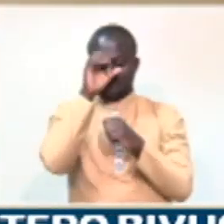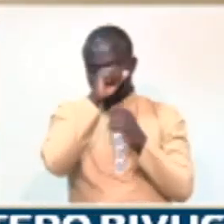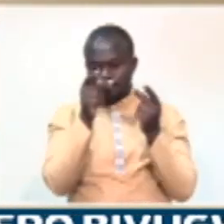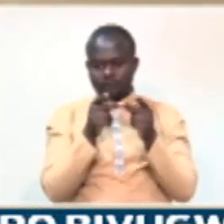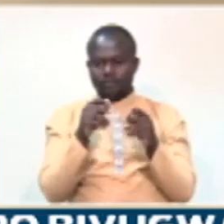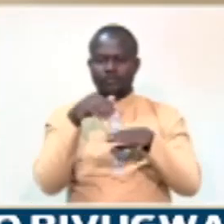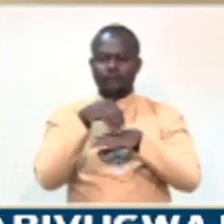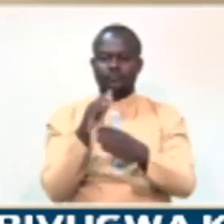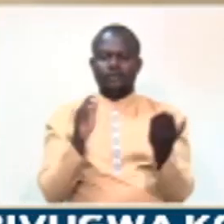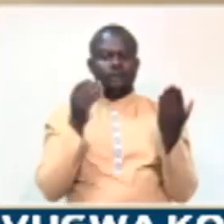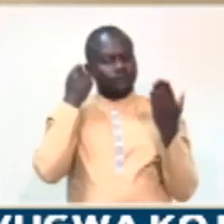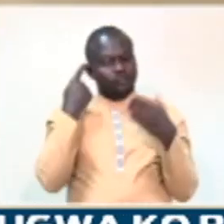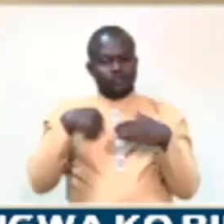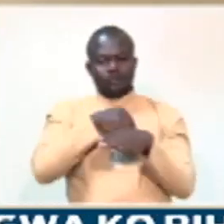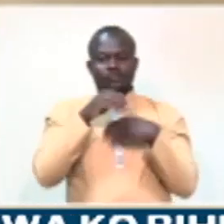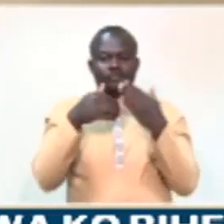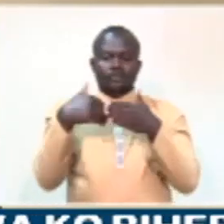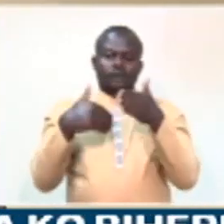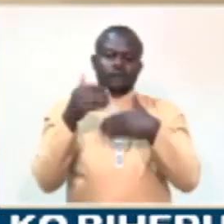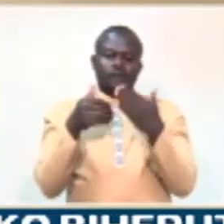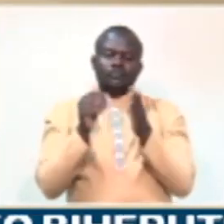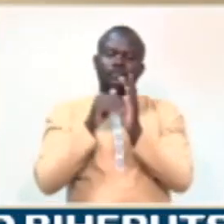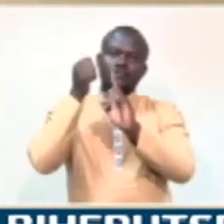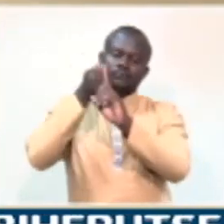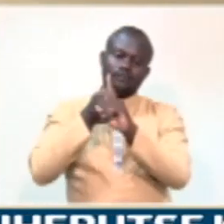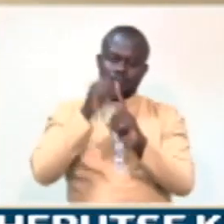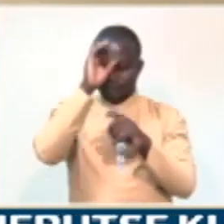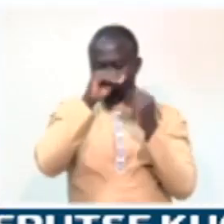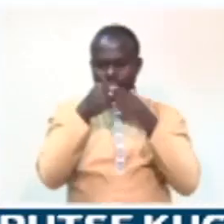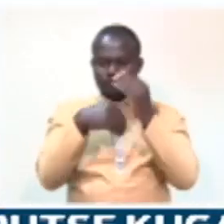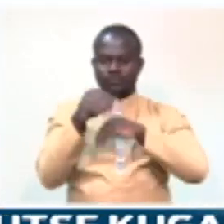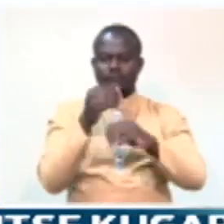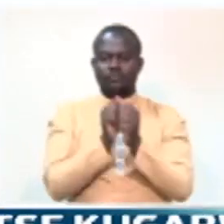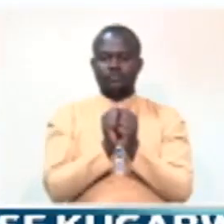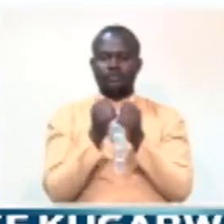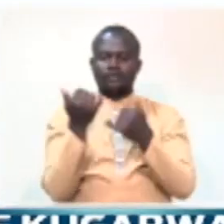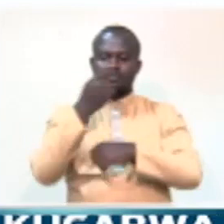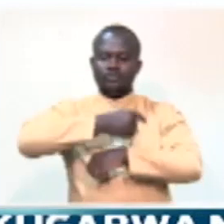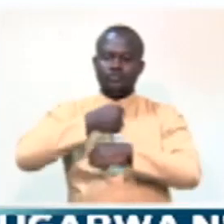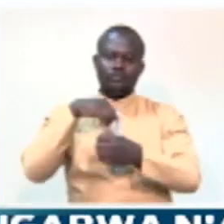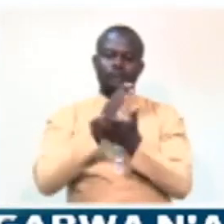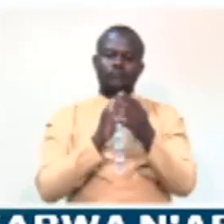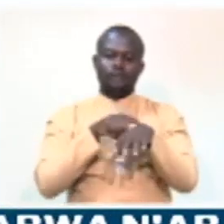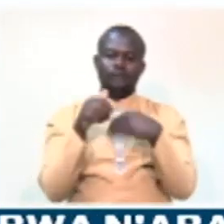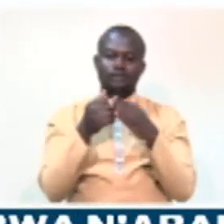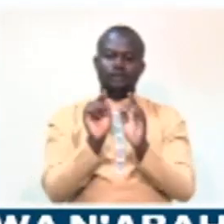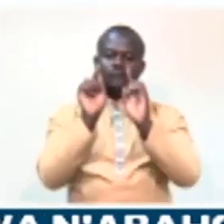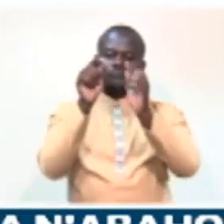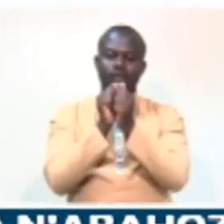babijyana. Ubwo rero batwegereye banatuvuganira bakadushakira isoko. N'uyu munsi hari aho ukigera